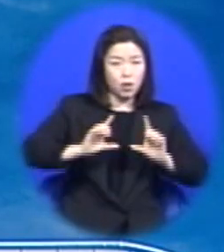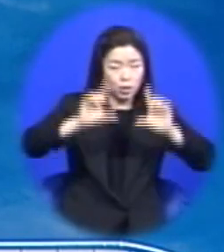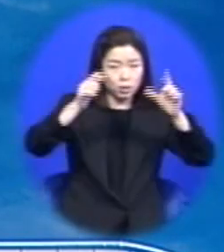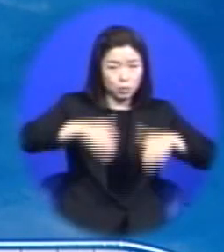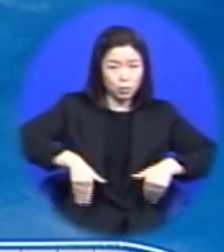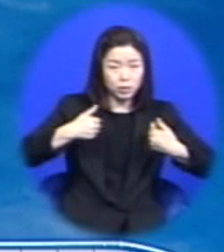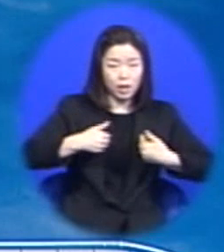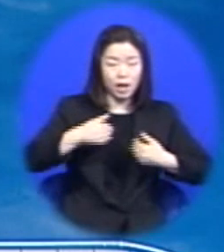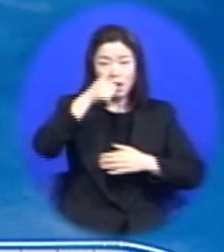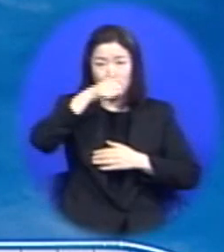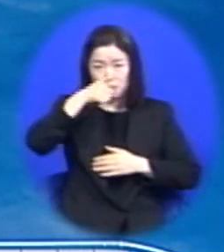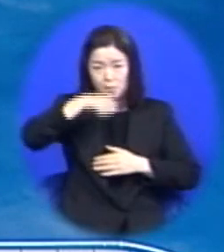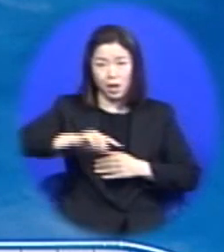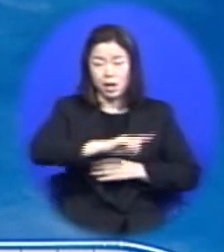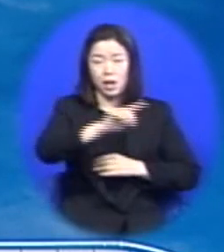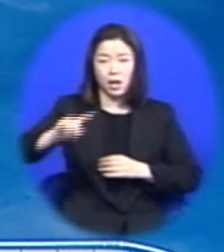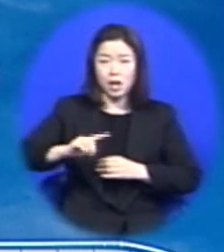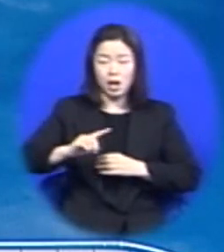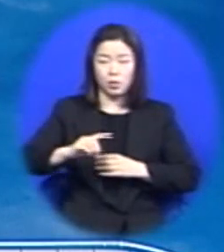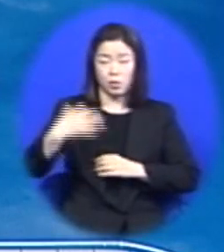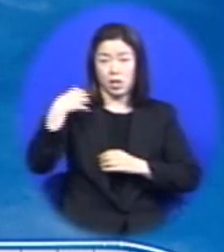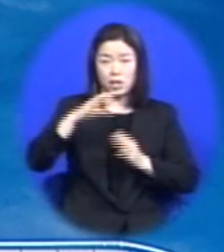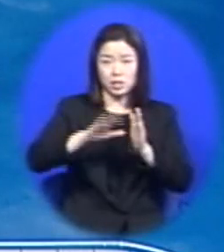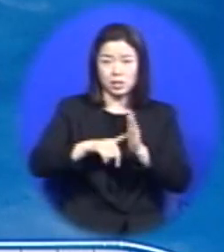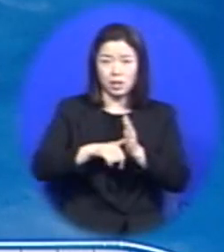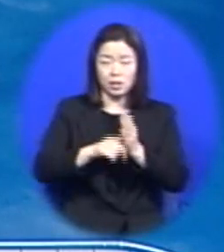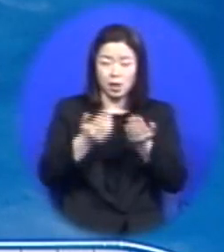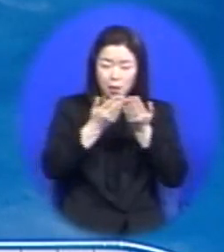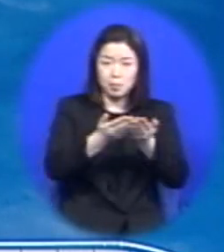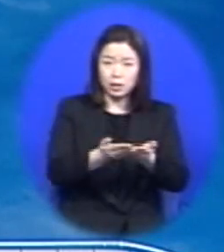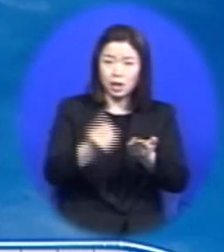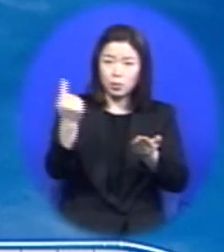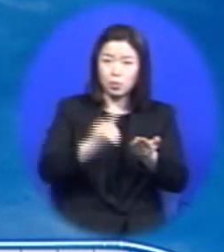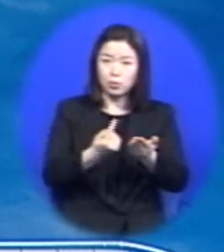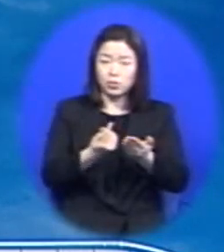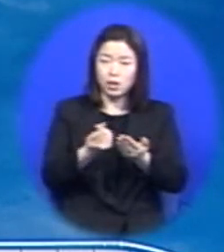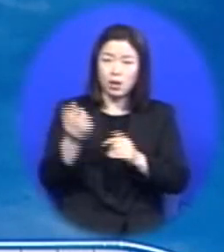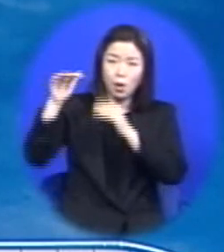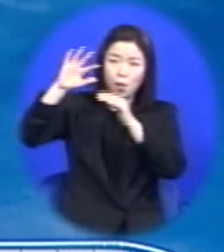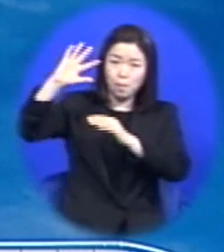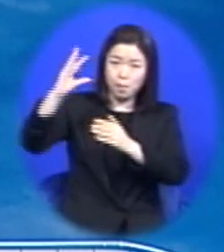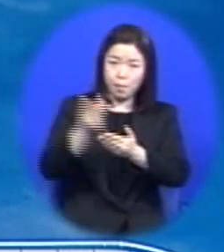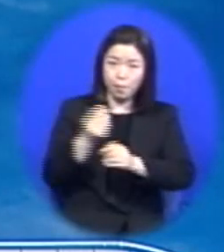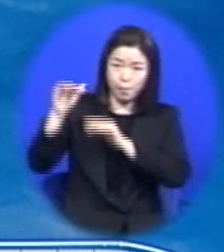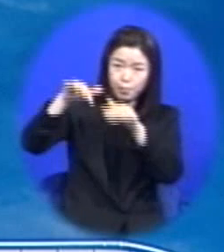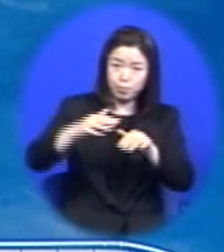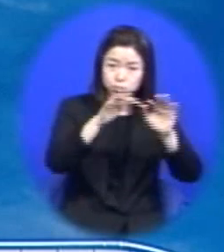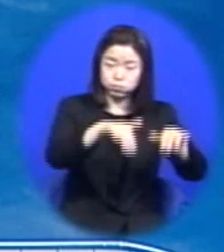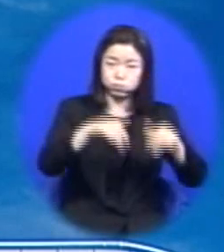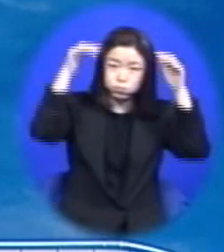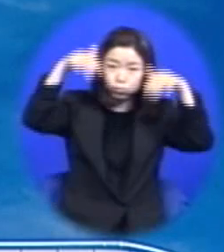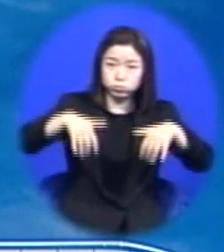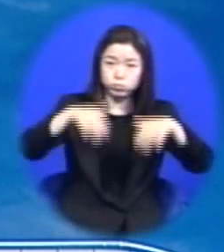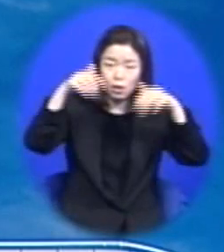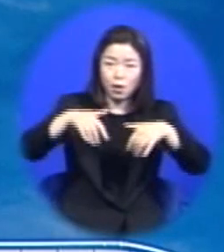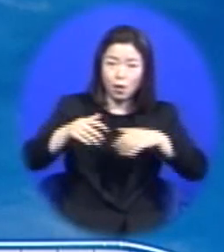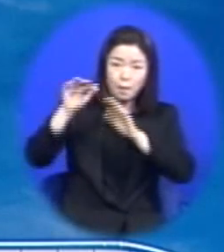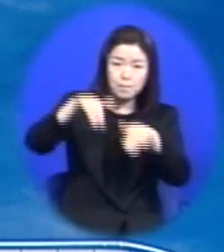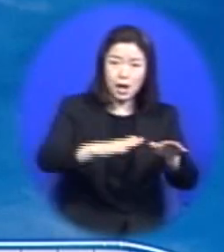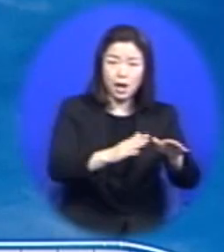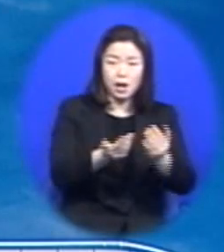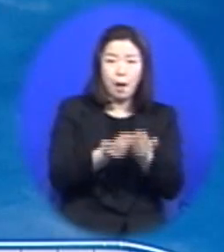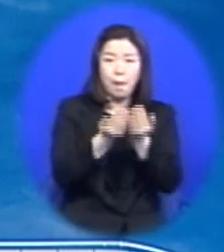한국으로 복귀하는데 태풍을 만났습니다. 엄청난 비바람 파도 속에 배가 그냥